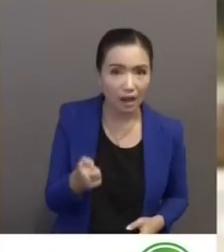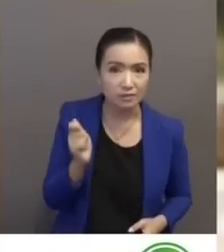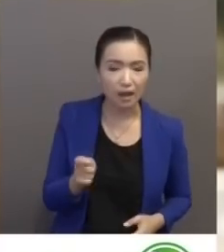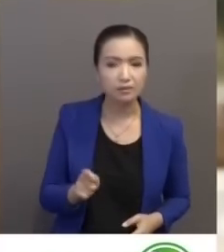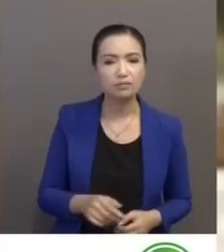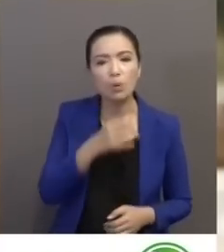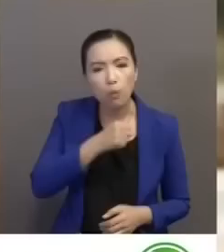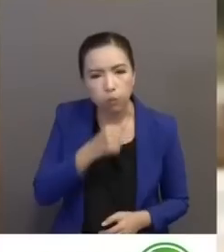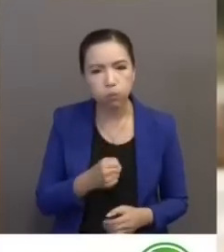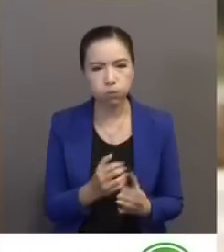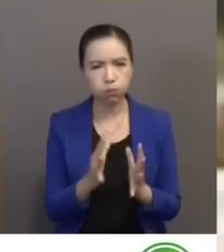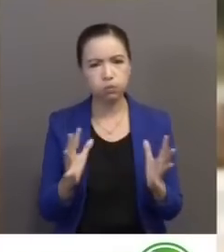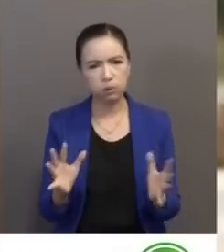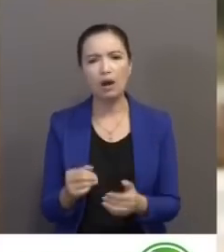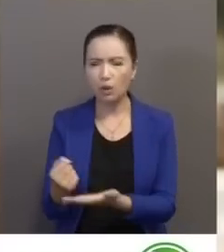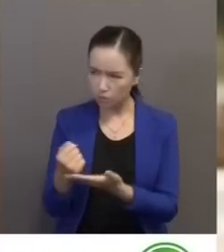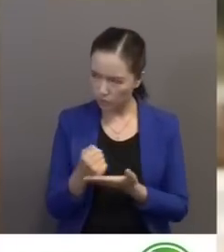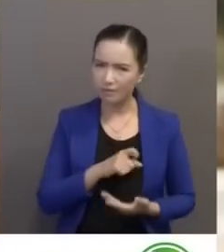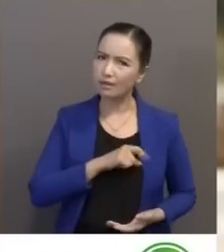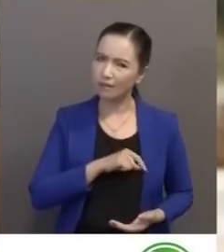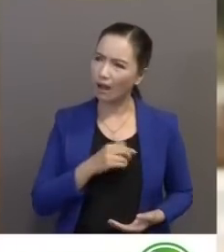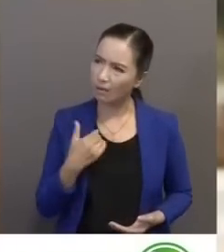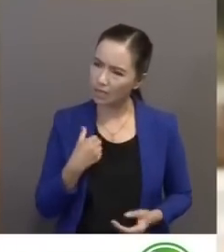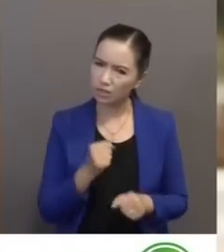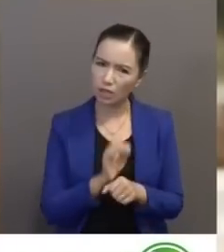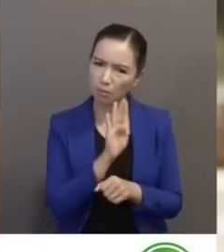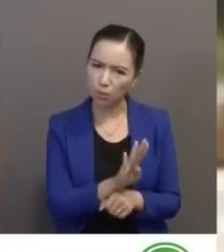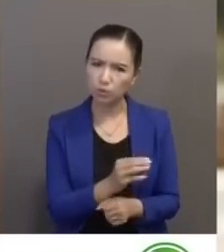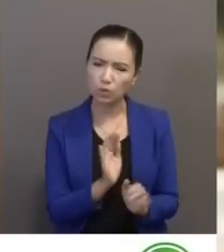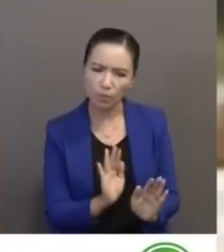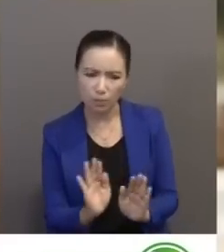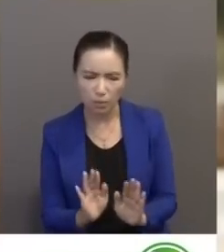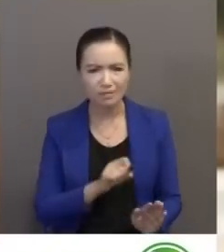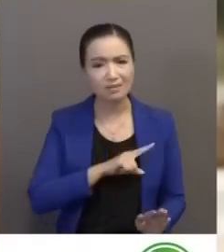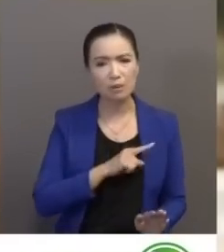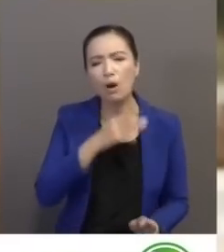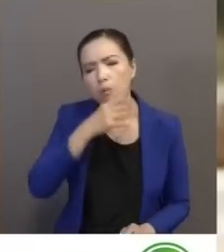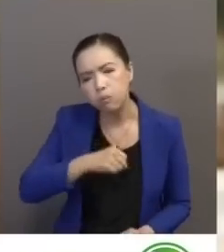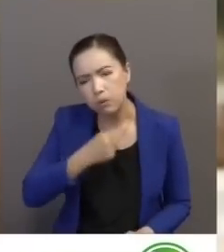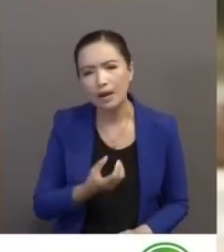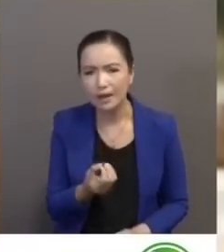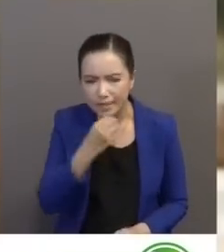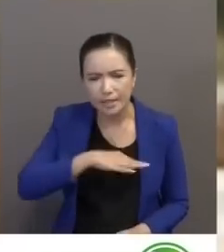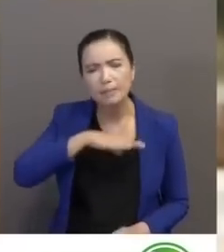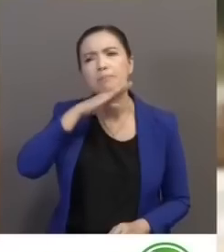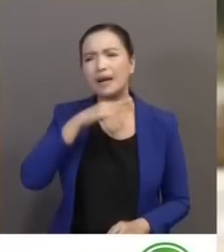แล้วคนชราเหล่านี้เขามีบุญคุณกับศาสนาเขาเคยทำบุญตรุบำรุงศาสนาพอเขาแก่ให้เขากินอิ่มนอนอุ่นบ้